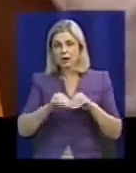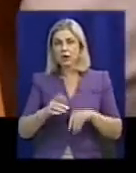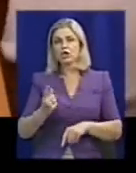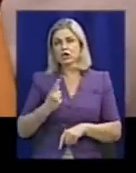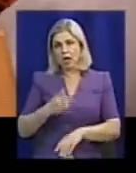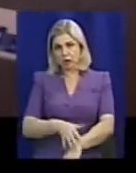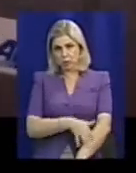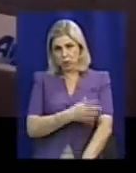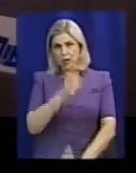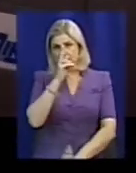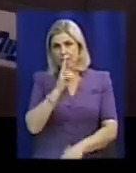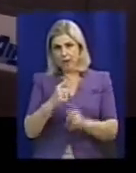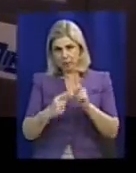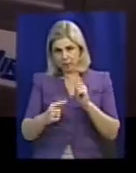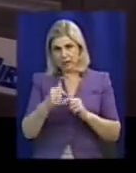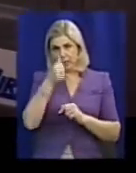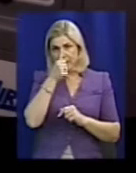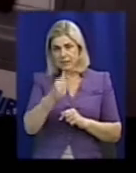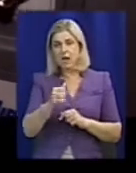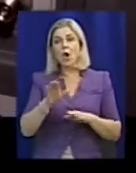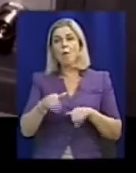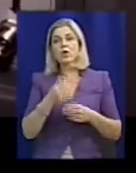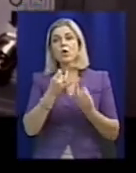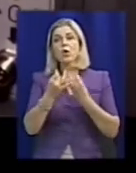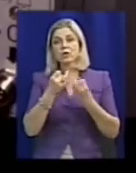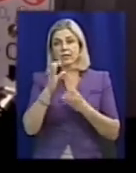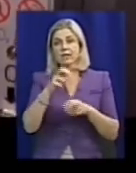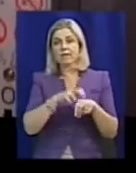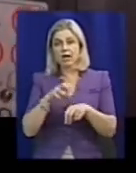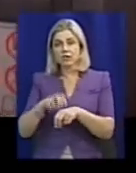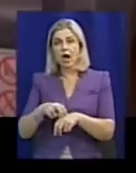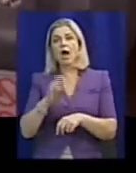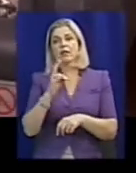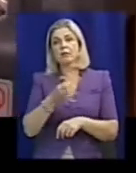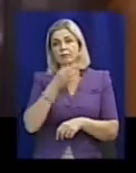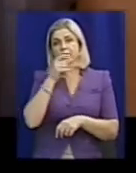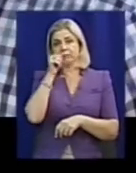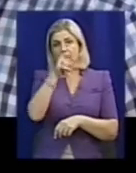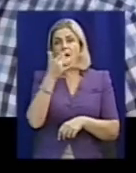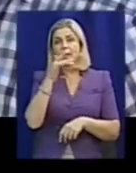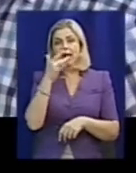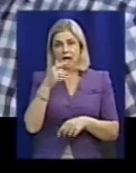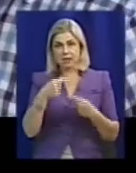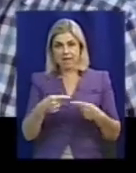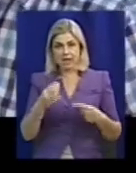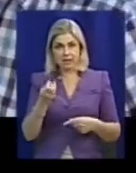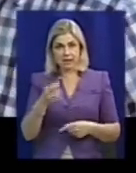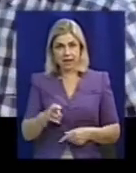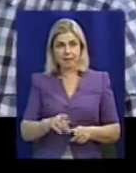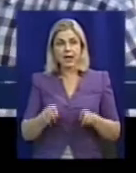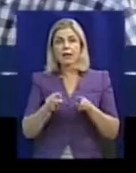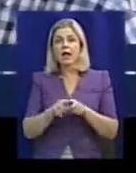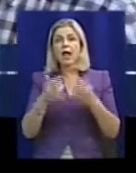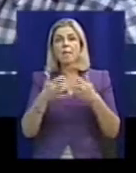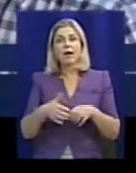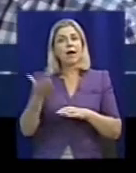– 2,5 місяці. Після консультації з лікарями зупинились на американській версії. Так як раніше таких апаратів